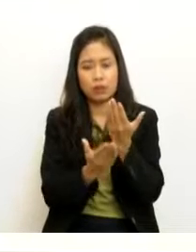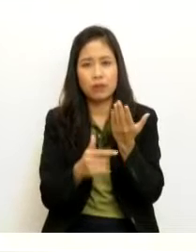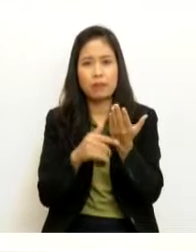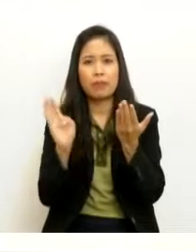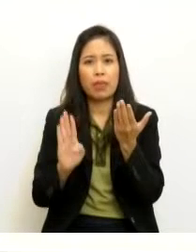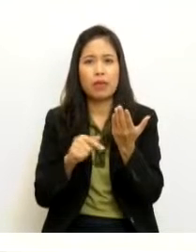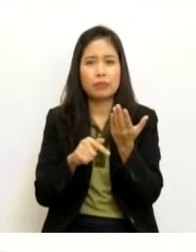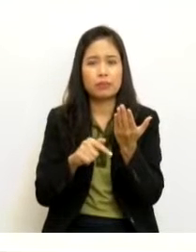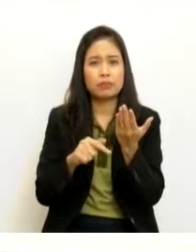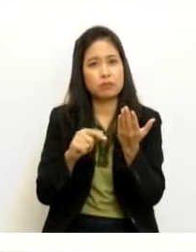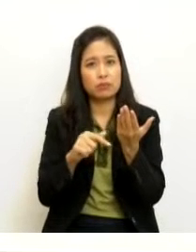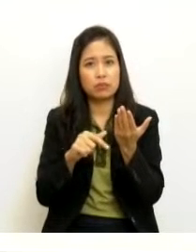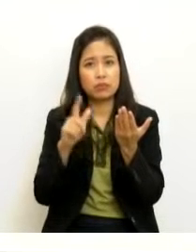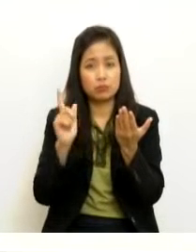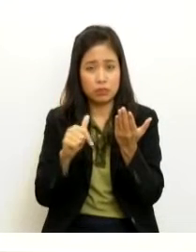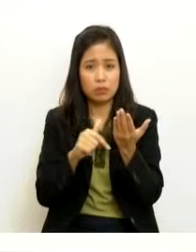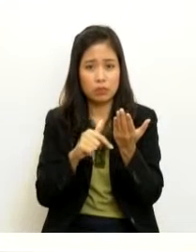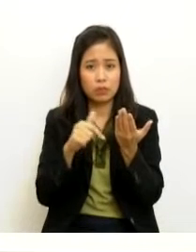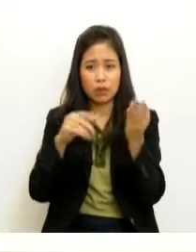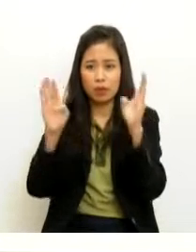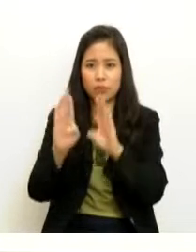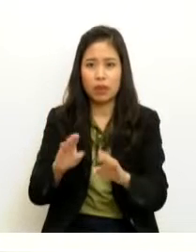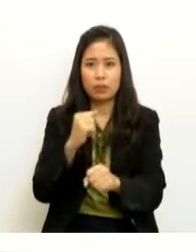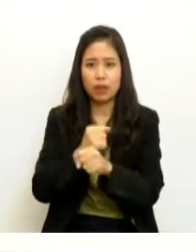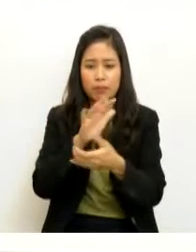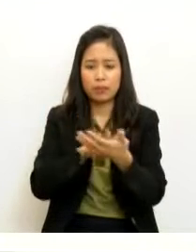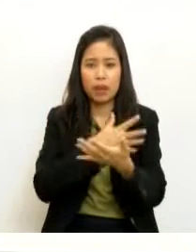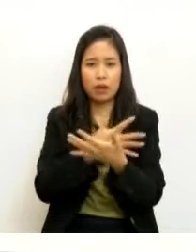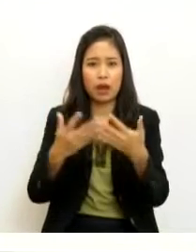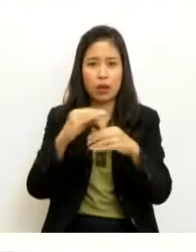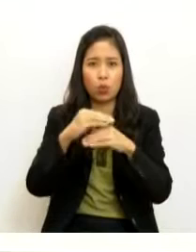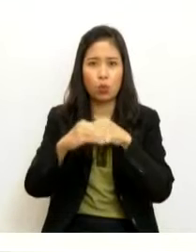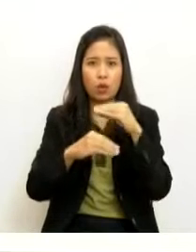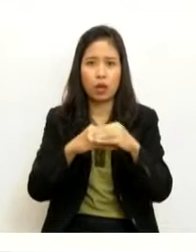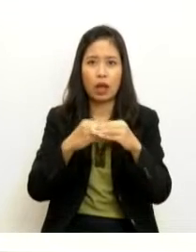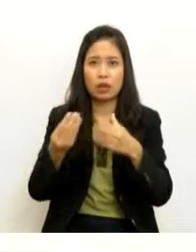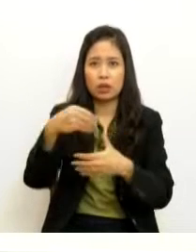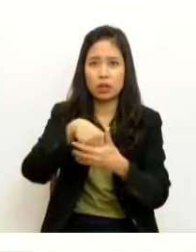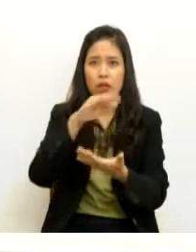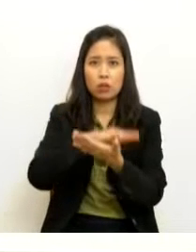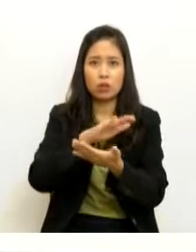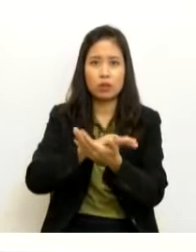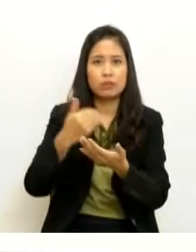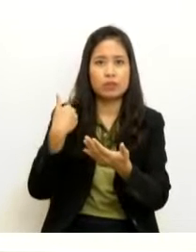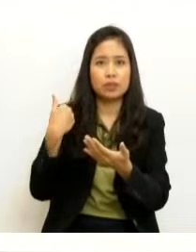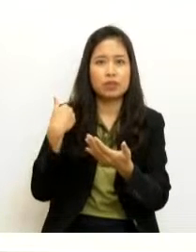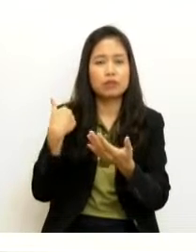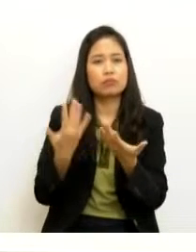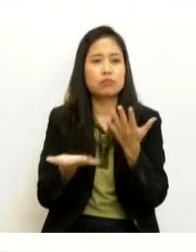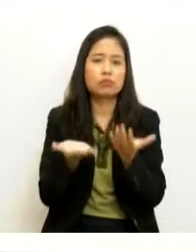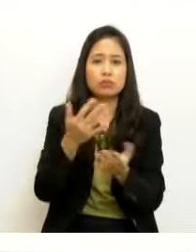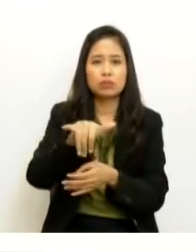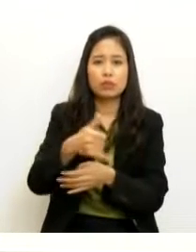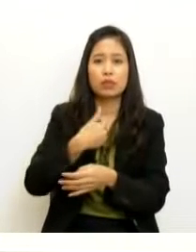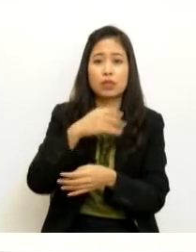นไปได้ไหมว่าในรูปแบบการทำแผนงานโครงการใหม่ในโรงเรียนเนี่ยอาจจะมีแค่4โครงการหรือ5โคร